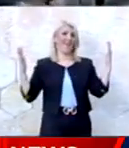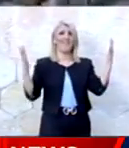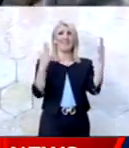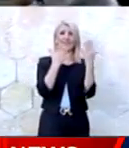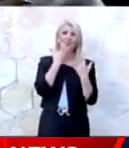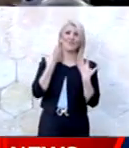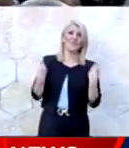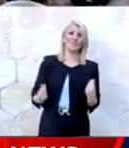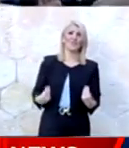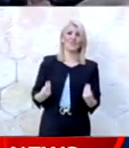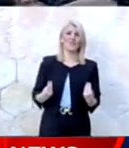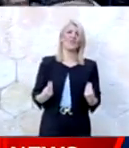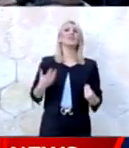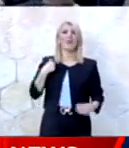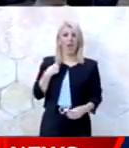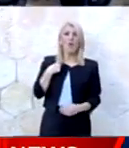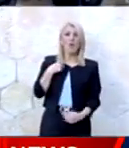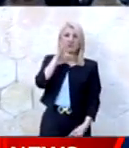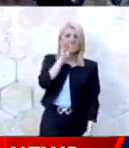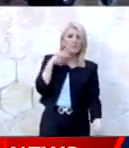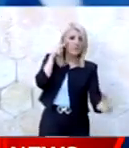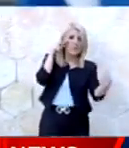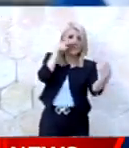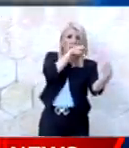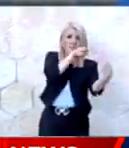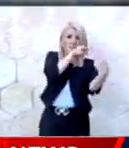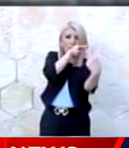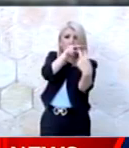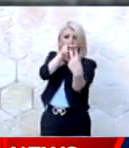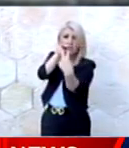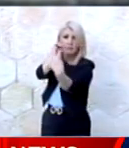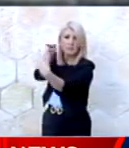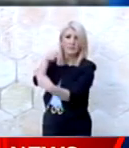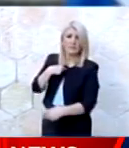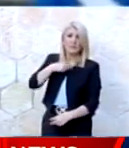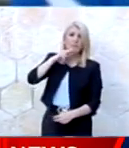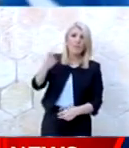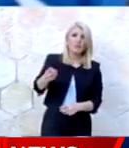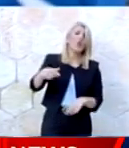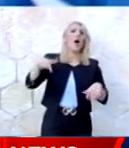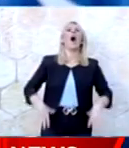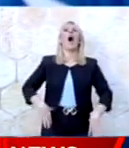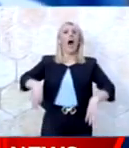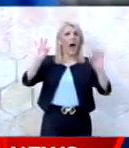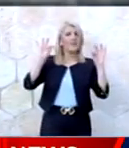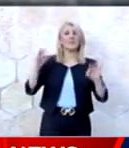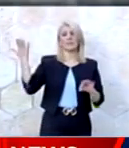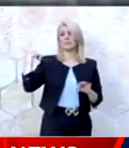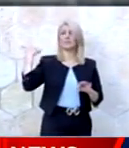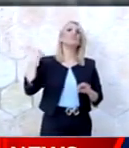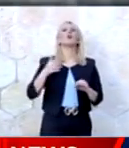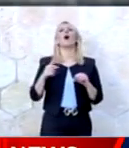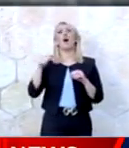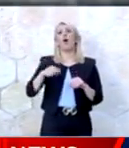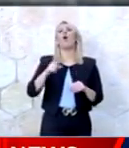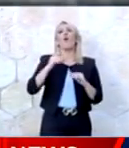μάτια και σας απαντώ. Στο βόρειο οδικό άξονα ξεκίνησε κιόλας το πρώτο κομμάτι και